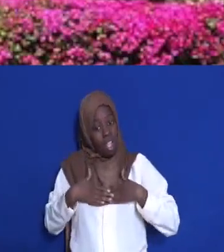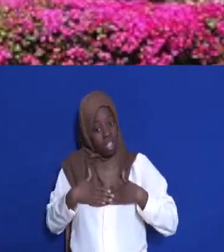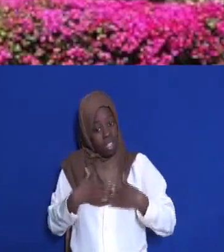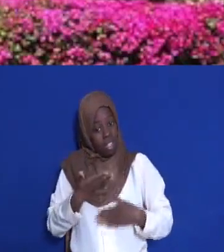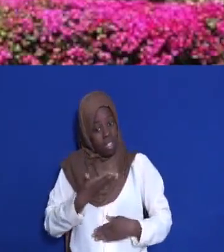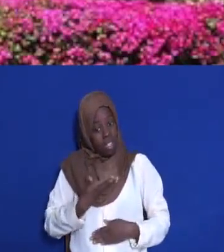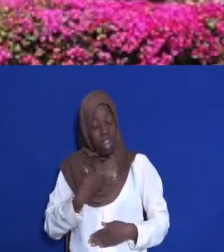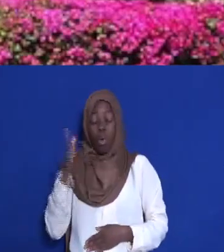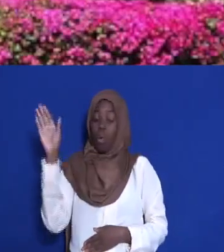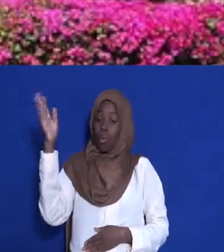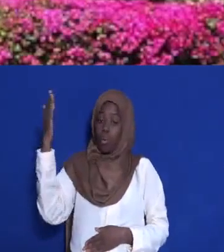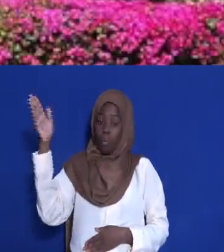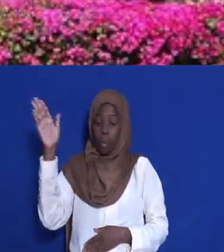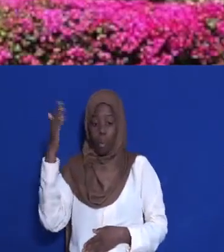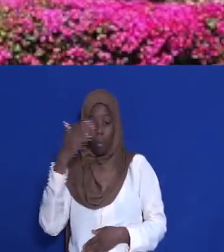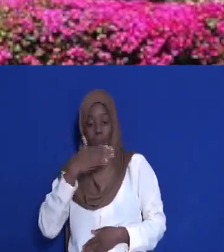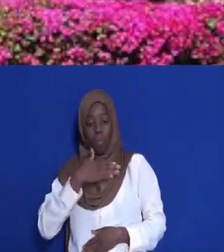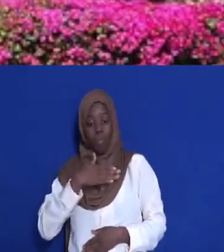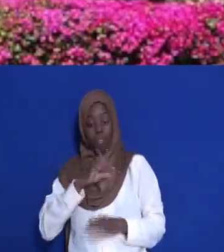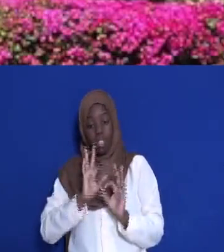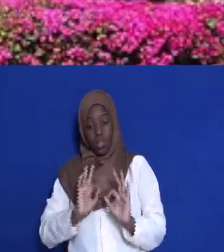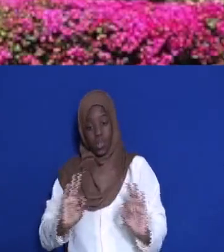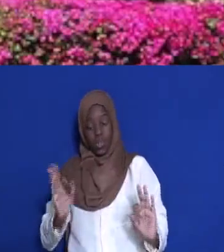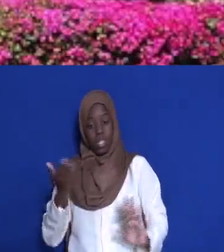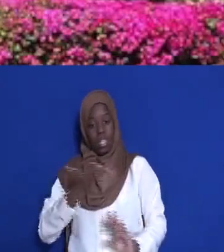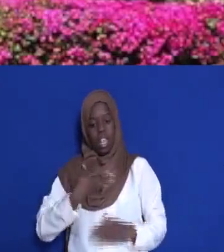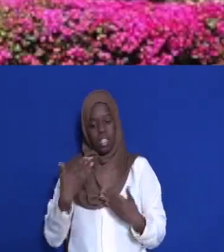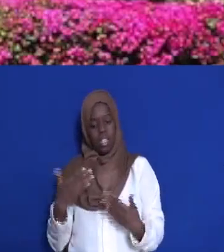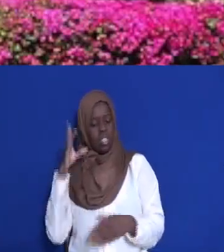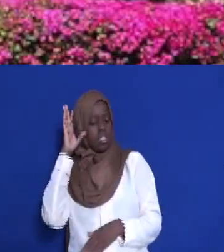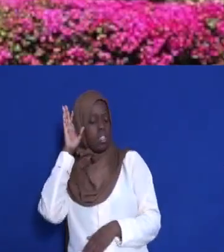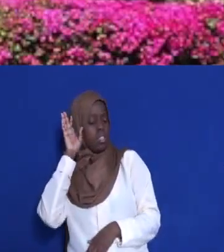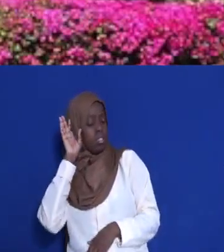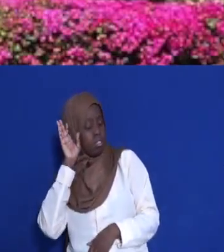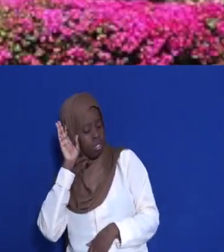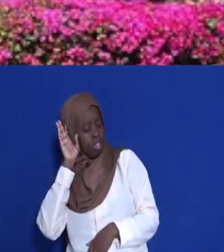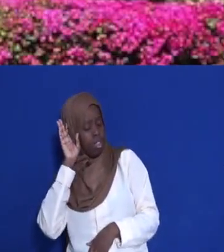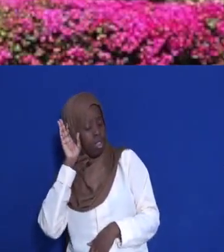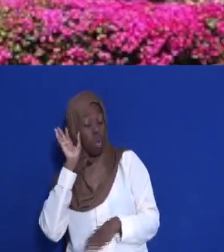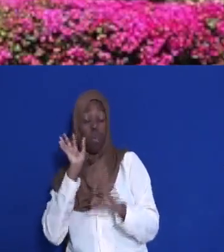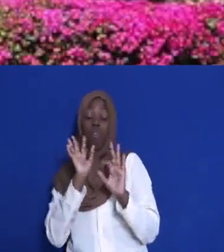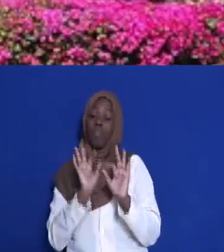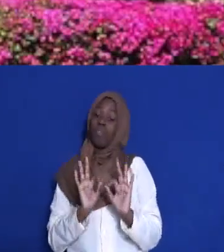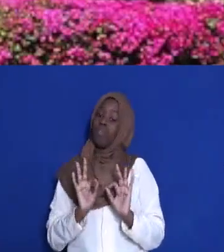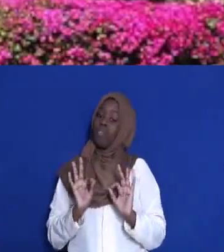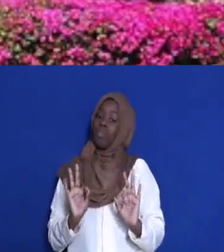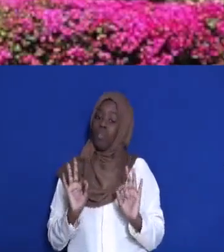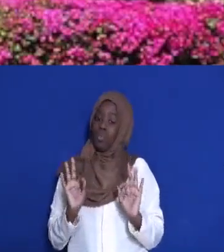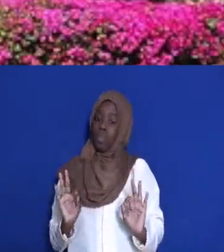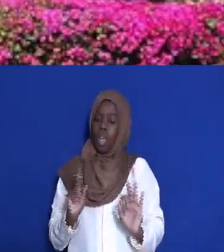Asanteni sana watoto wazuri kwa kuimba wimbo wetu vizuri sana. Sasa, nisikilizeni kwa makini.